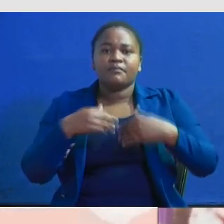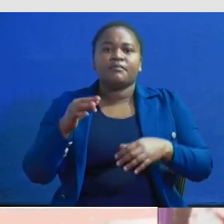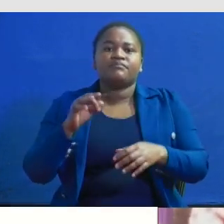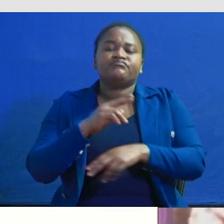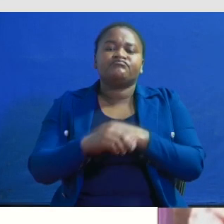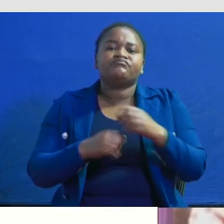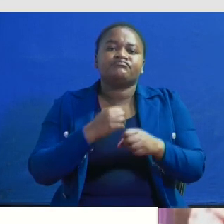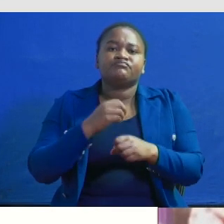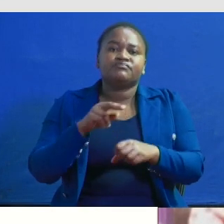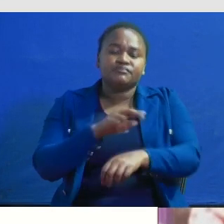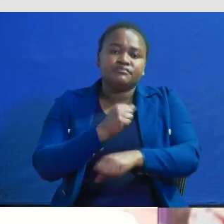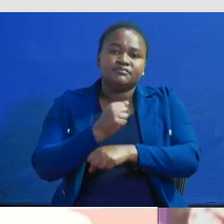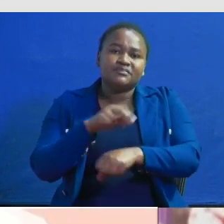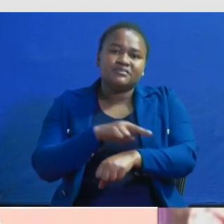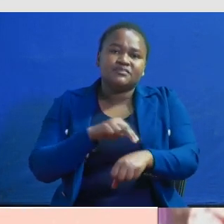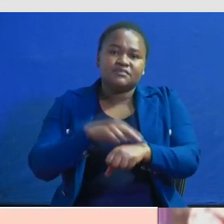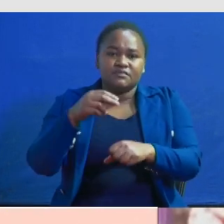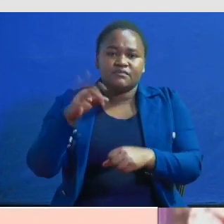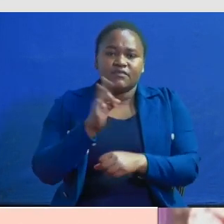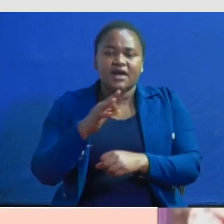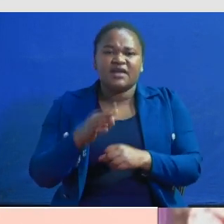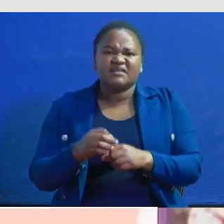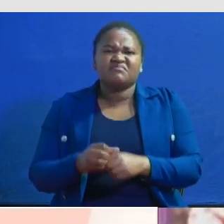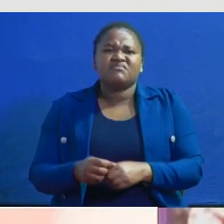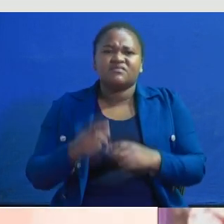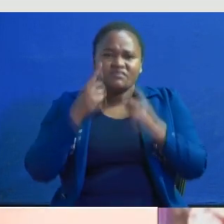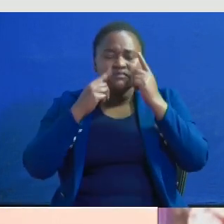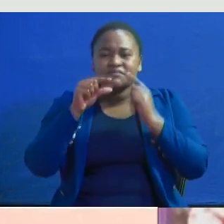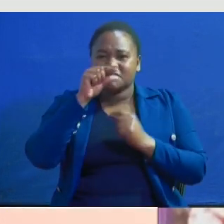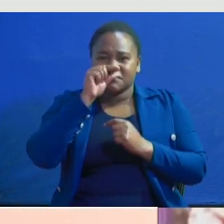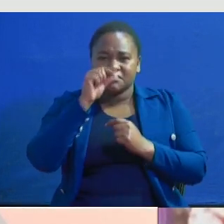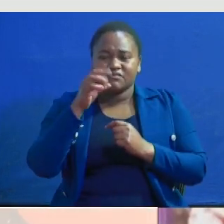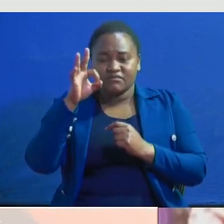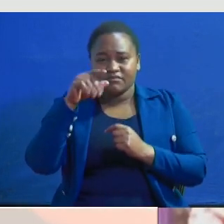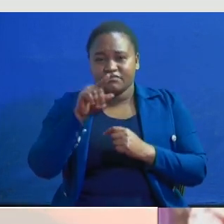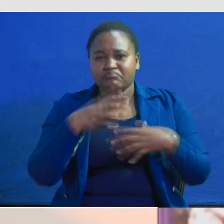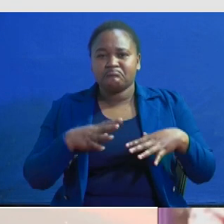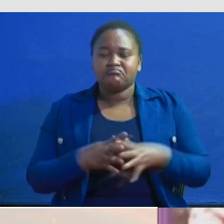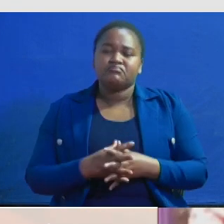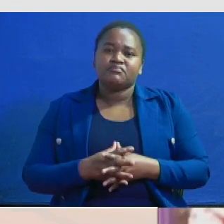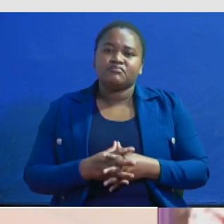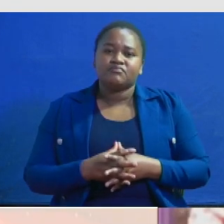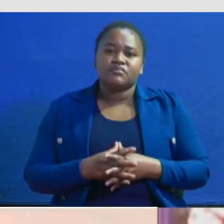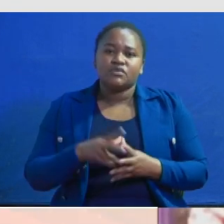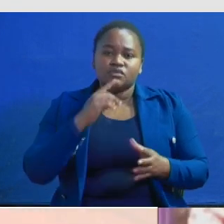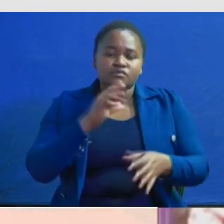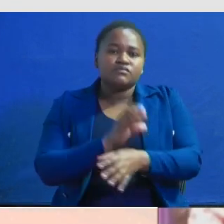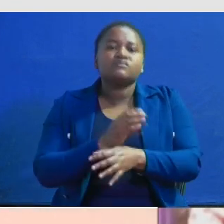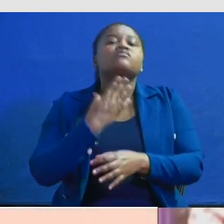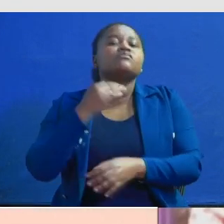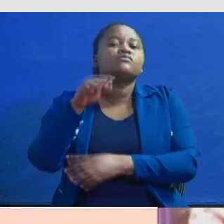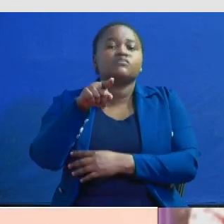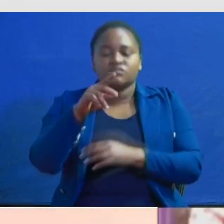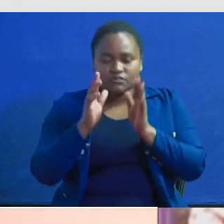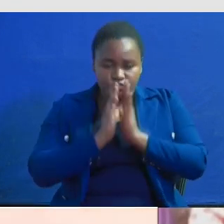of our country. And then you tear gas your national pride. It doesn't look right. So church, I want to urge